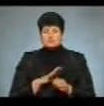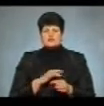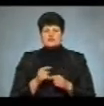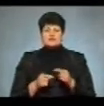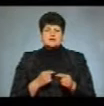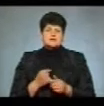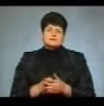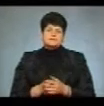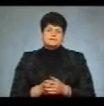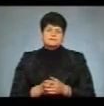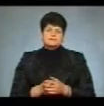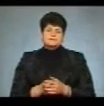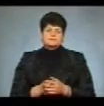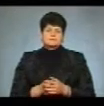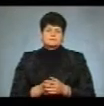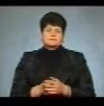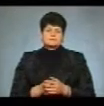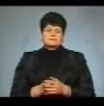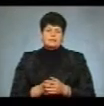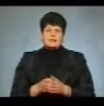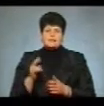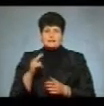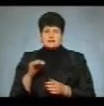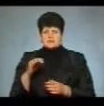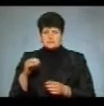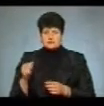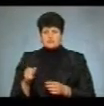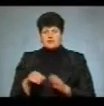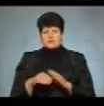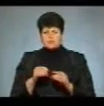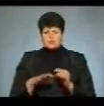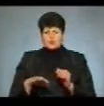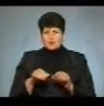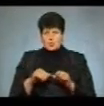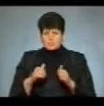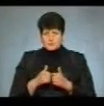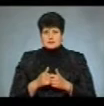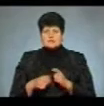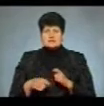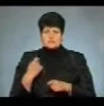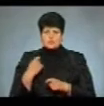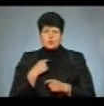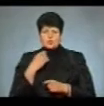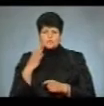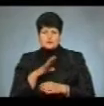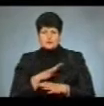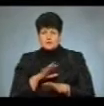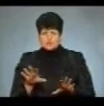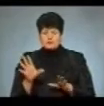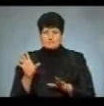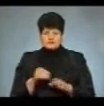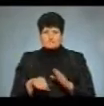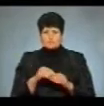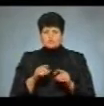так, відповідну дисципліну на дільничних виборчих комісіях. Зірвано голосування не було, ці виборчі